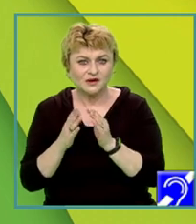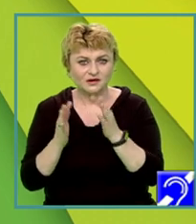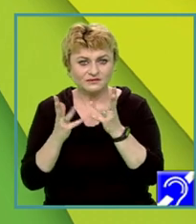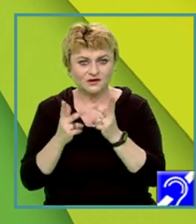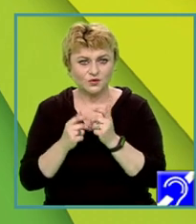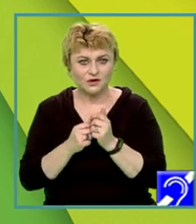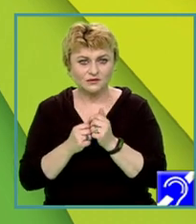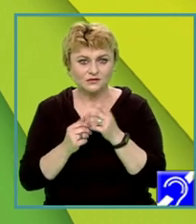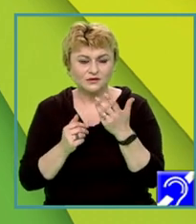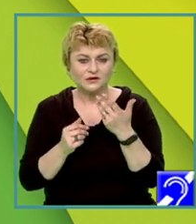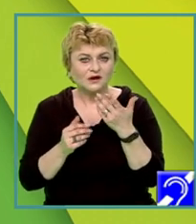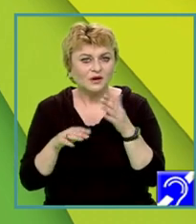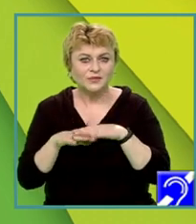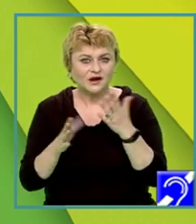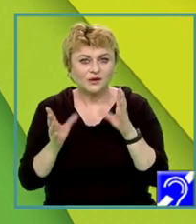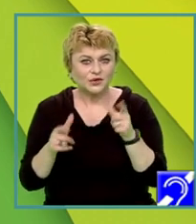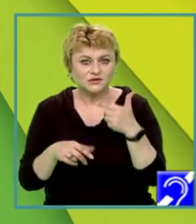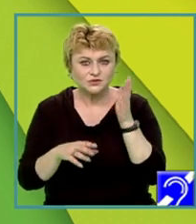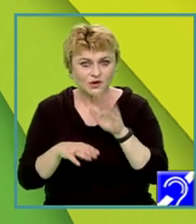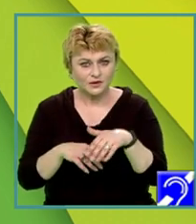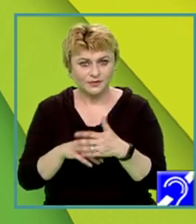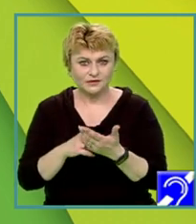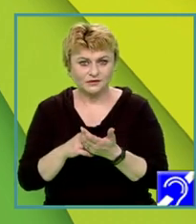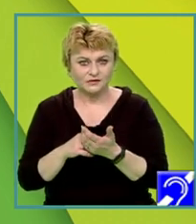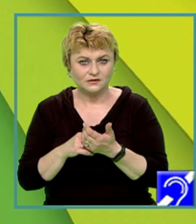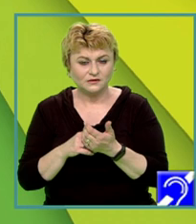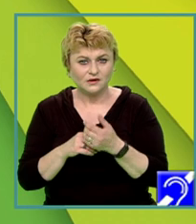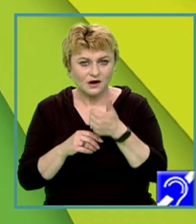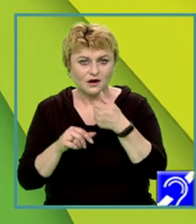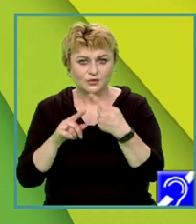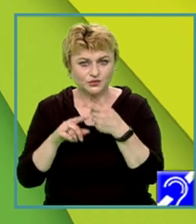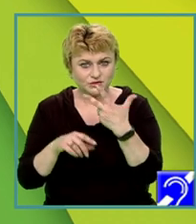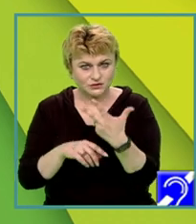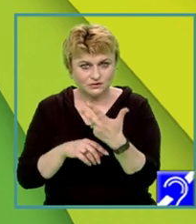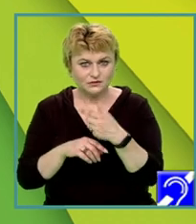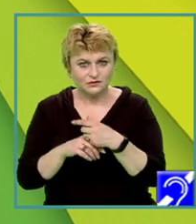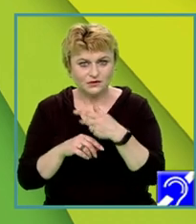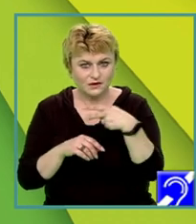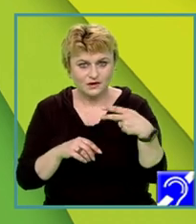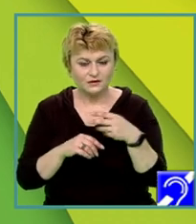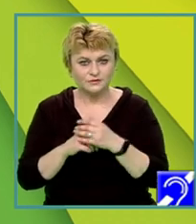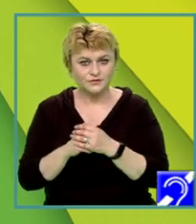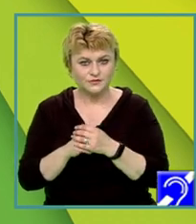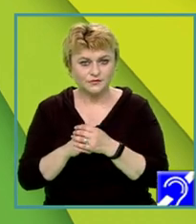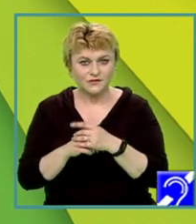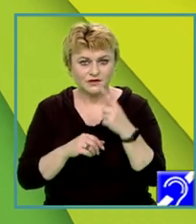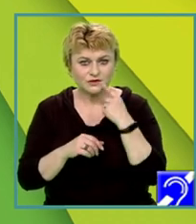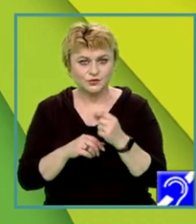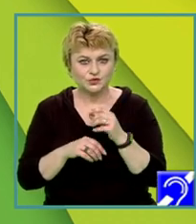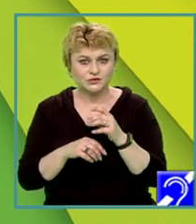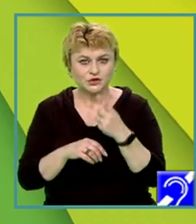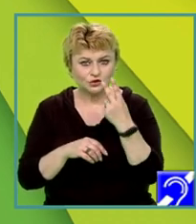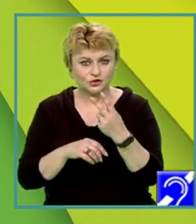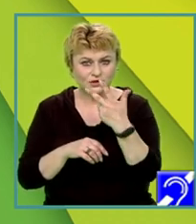poate avea expresia modul de a plus 3 este egală cu răspunsurile